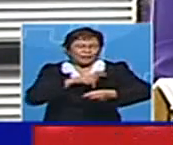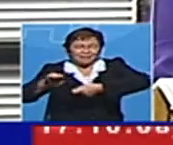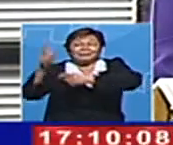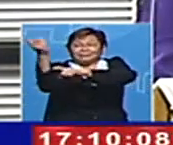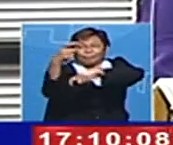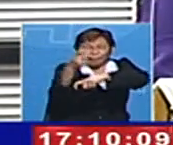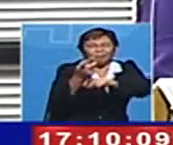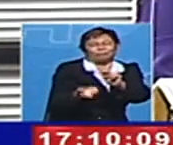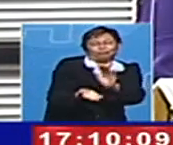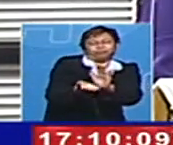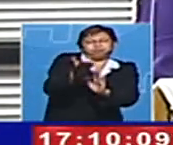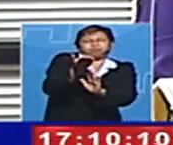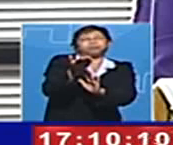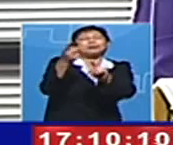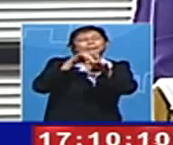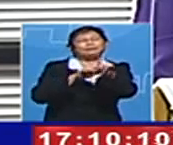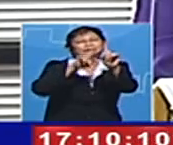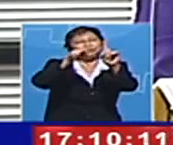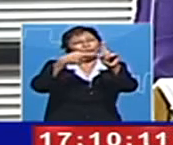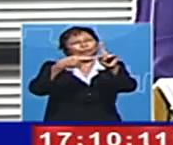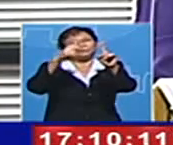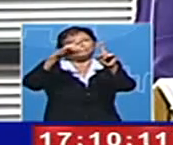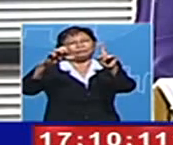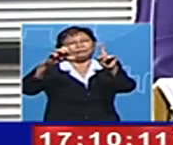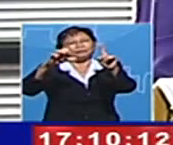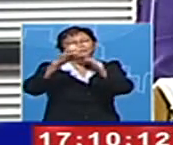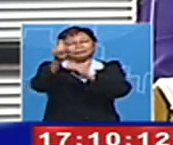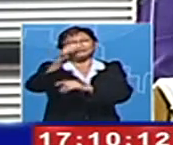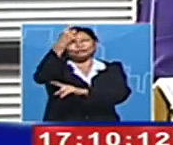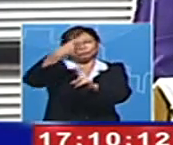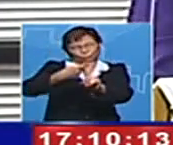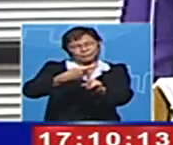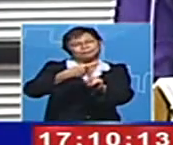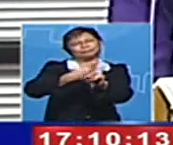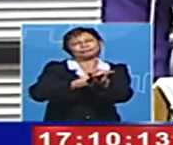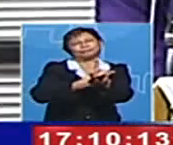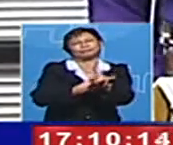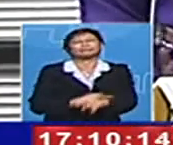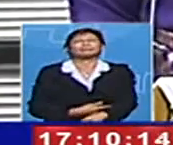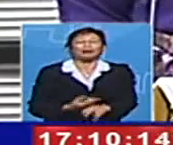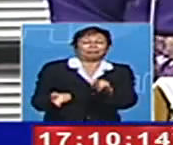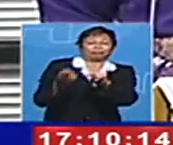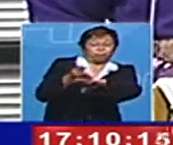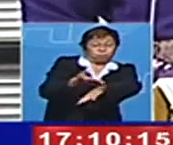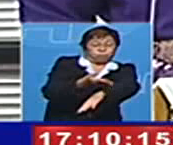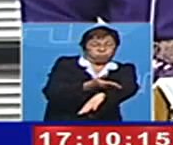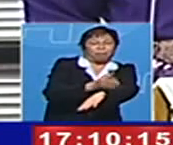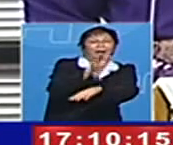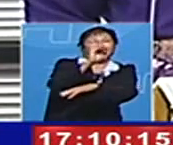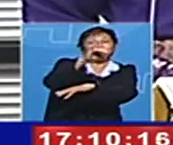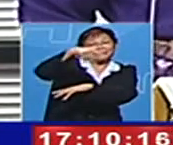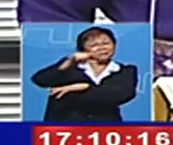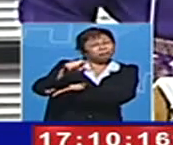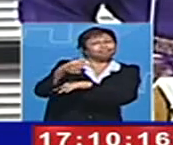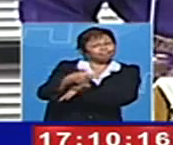tersebut akan meningkat kepada r100 sebulan dengan penambahbaikan ipg